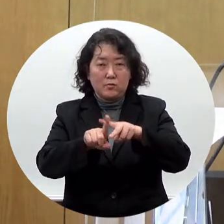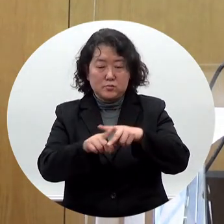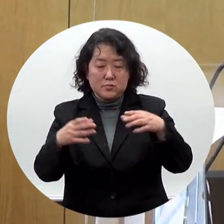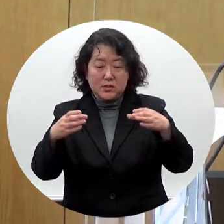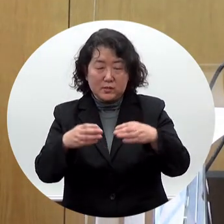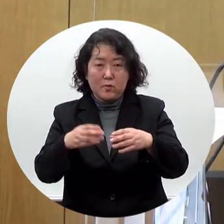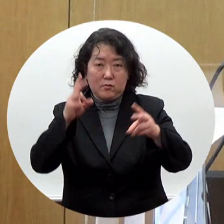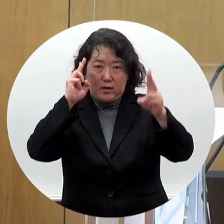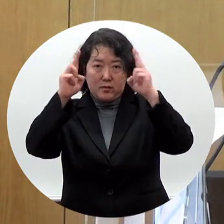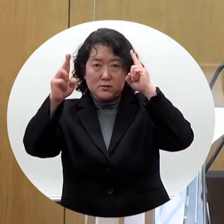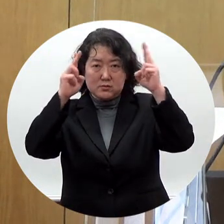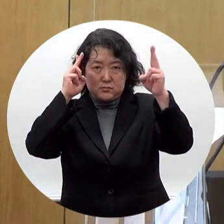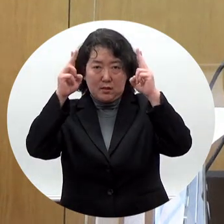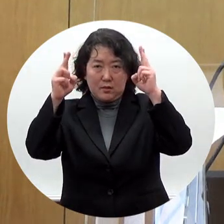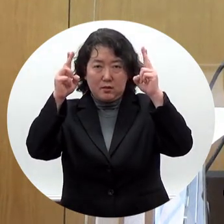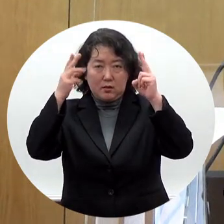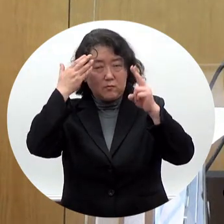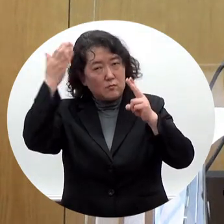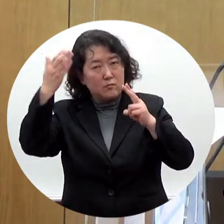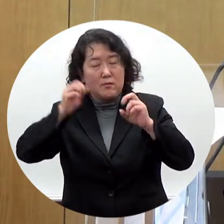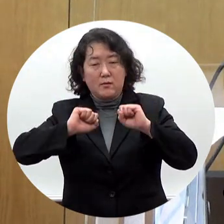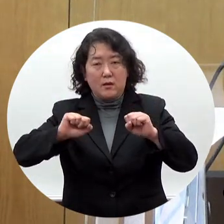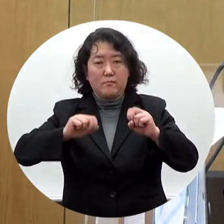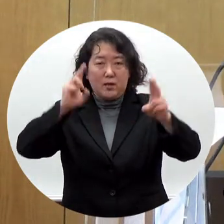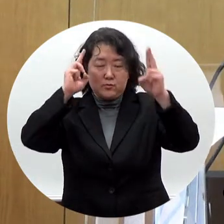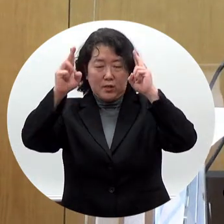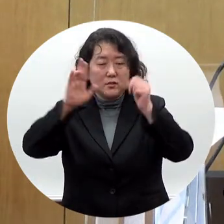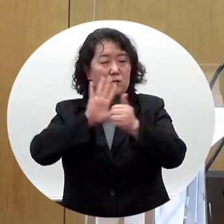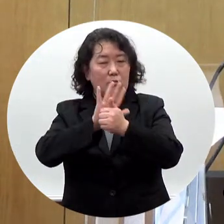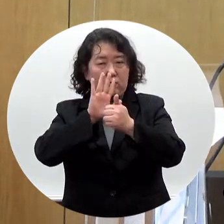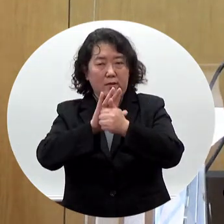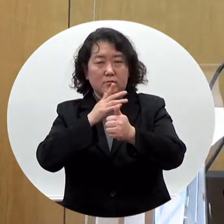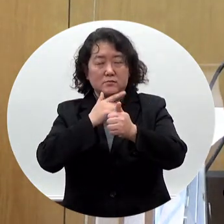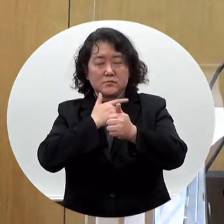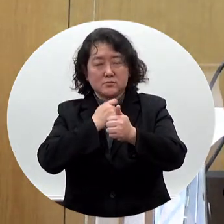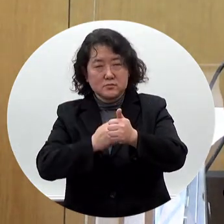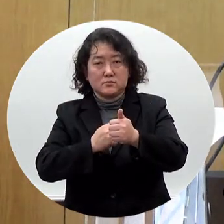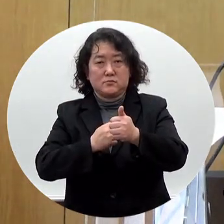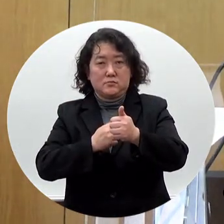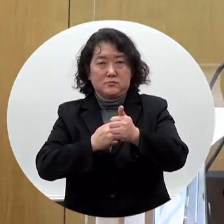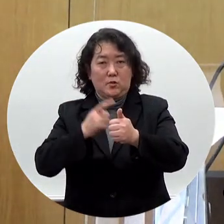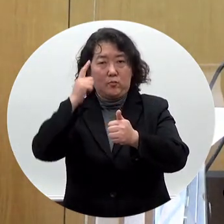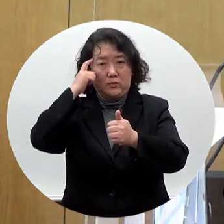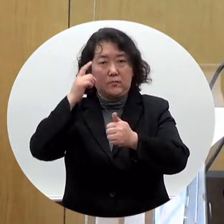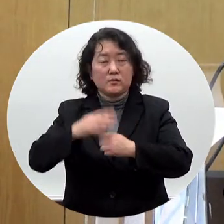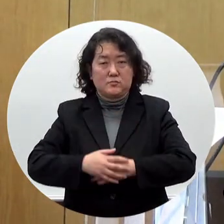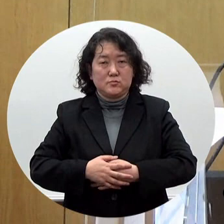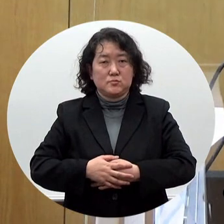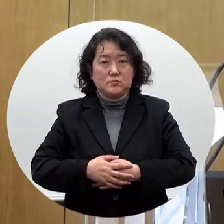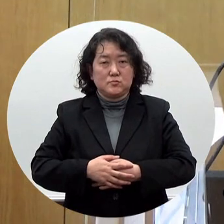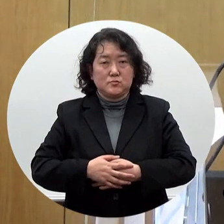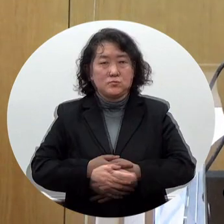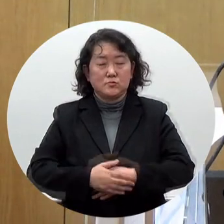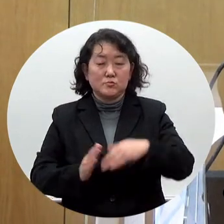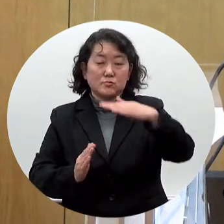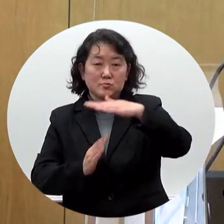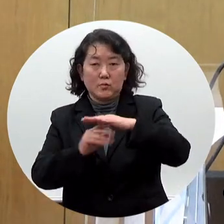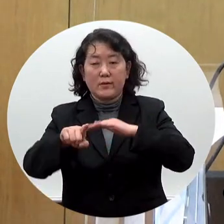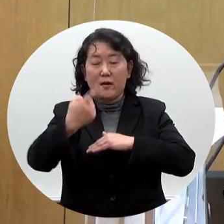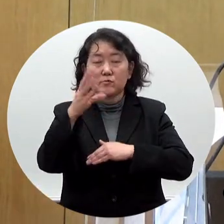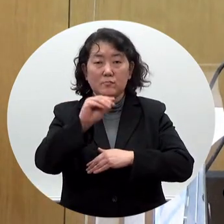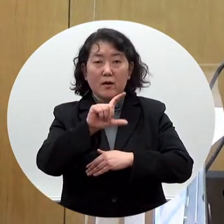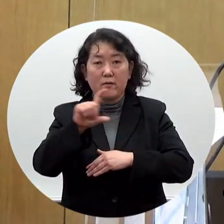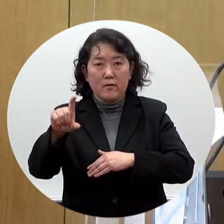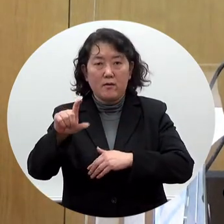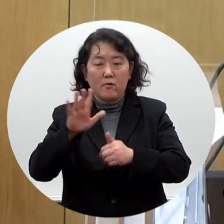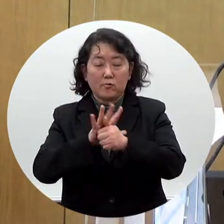業者を想定をしておりますけれども、頑張る企業を応援をさせていただきたいというふうに思っております。上限は100万円、補